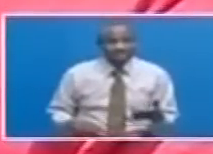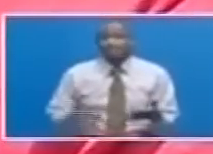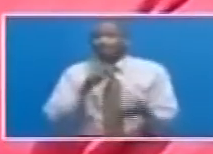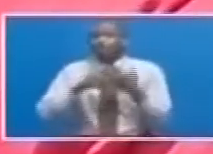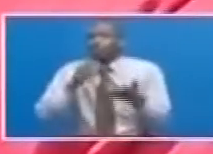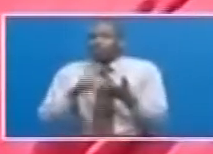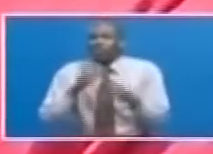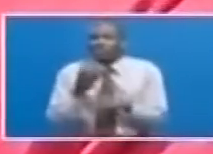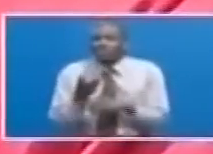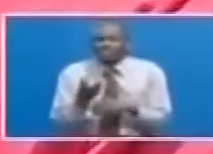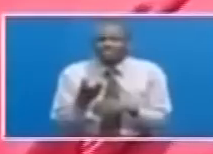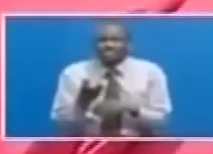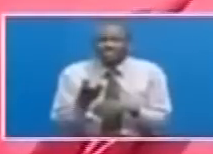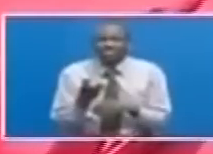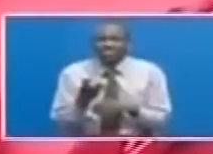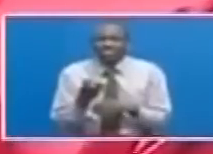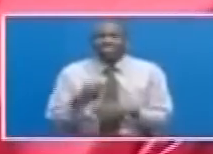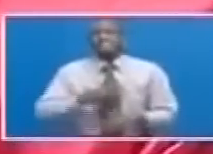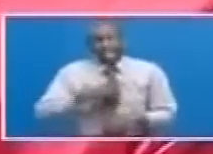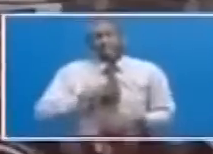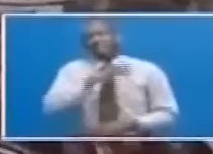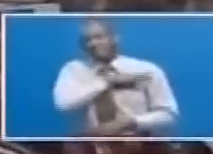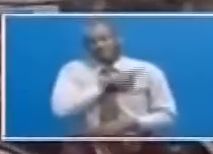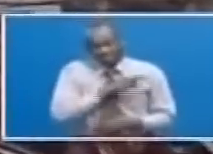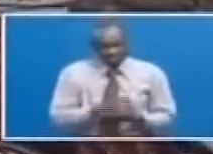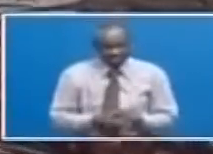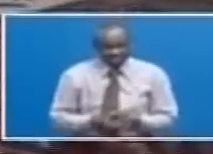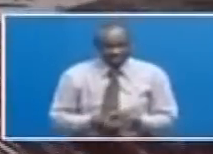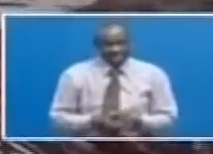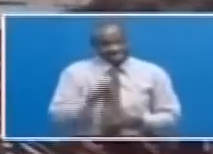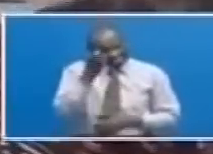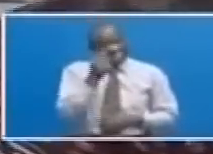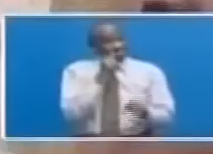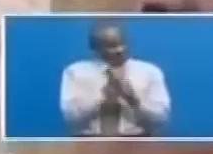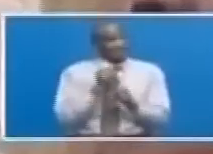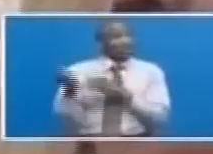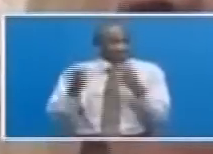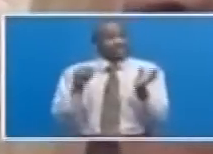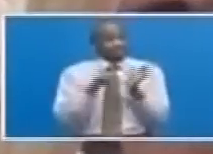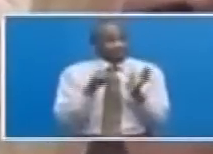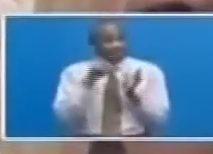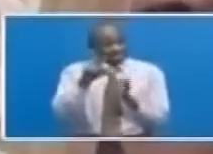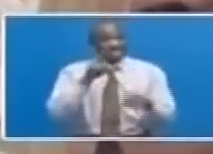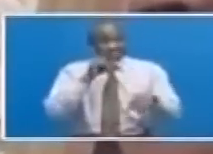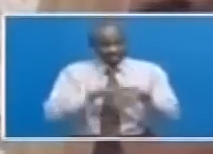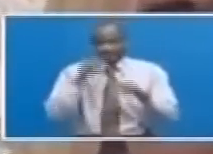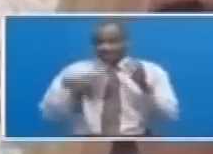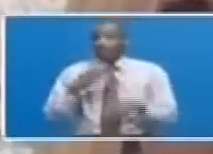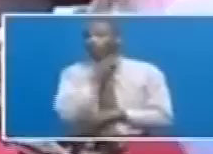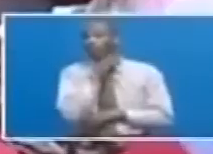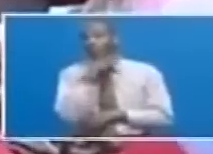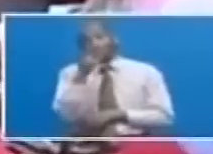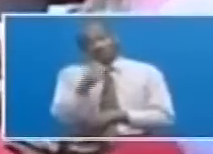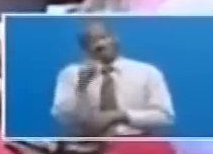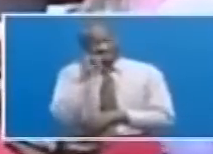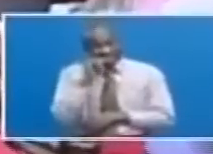inaitwaje hii nini? Retirement benefit. Jambo hilo sasa linazua mtafaruku hata baada ya mlalamishi kuwa bado